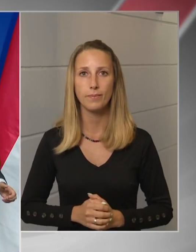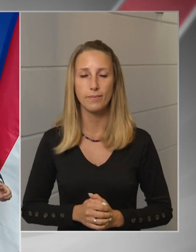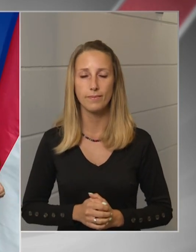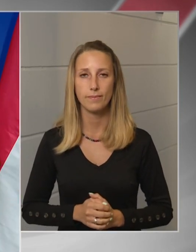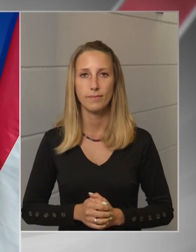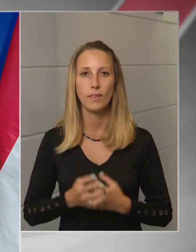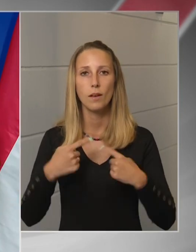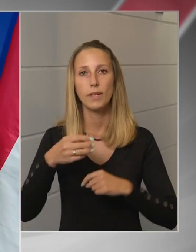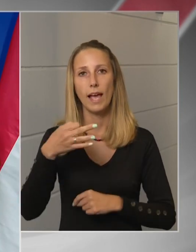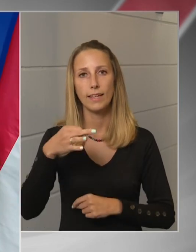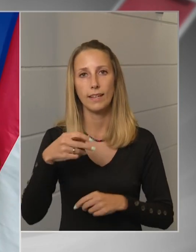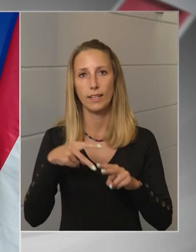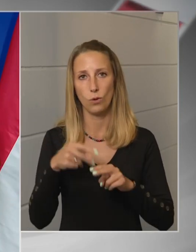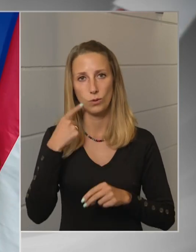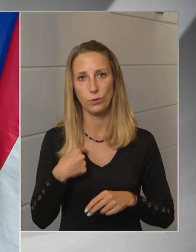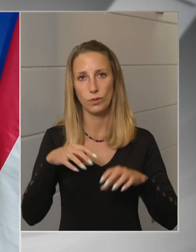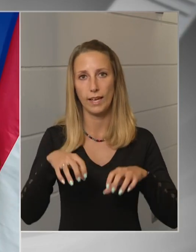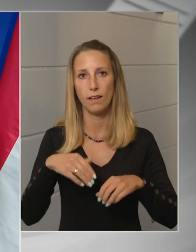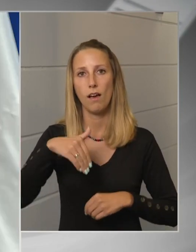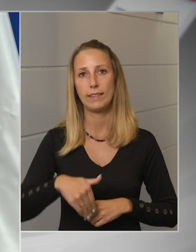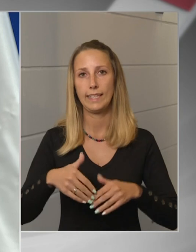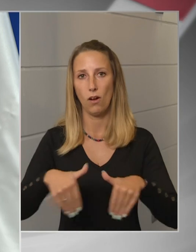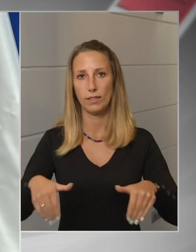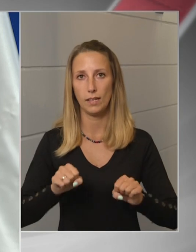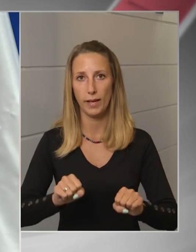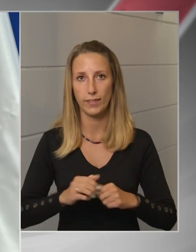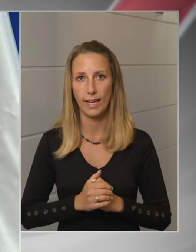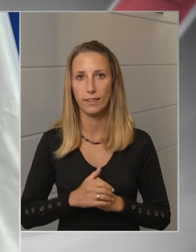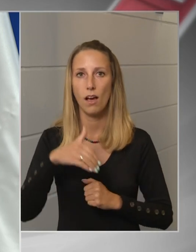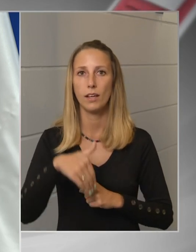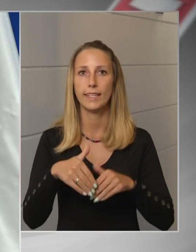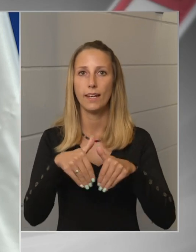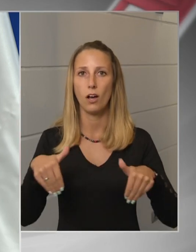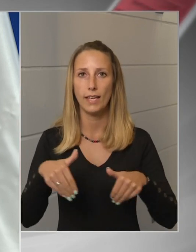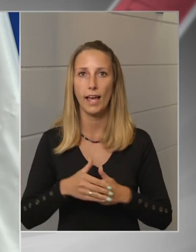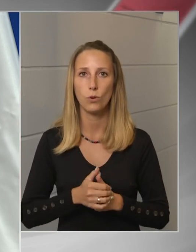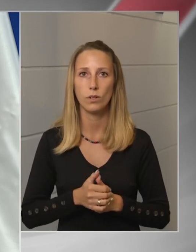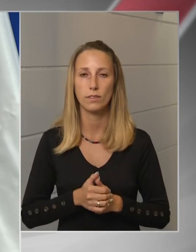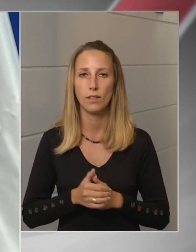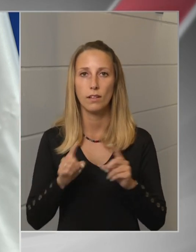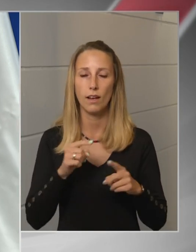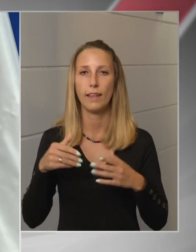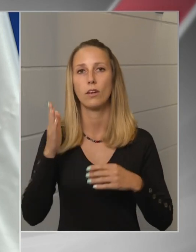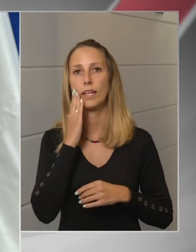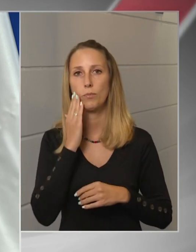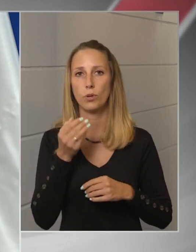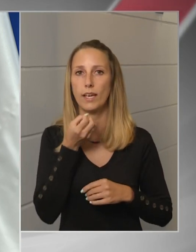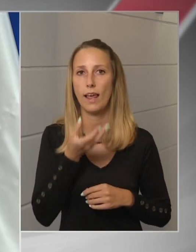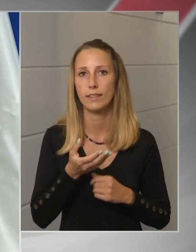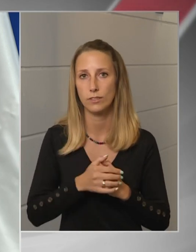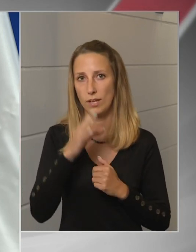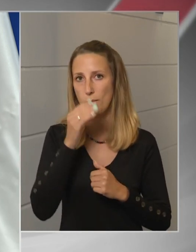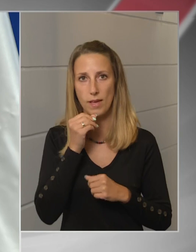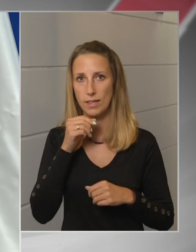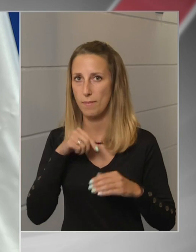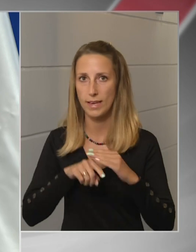Mi egyetlen egy dolgot tudunk tenni, a déli határt megvédeni. A déli határon ott talán nagyképű kielentésen, hogy ember nem jön át,